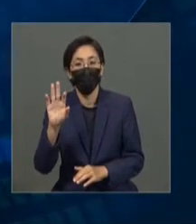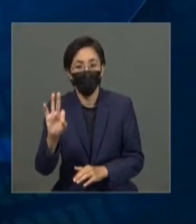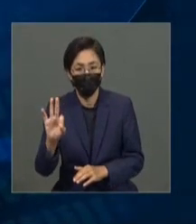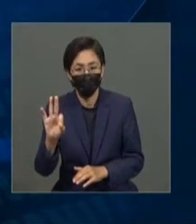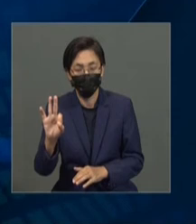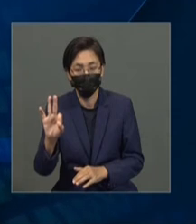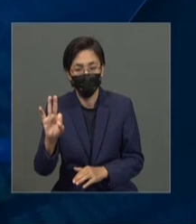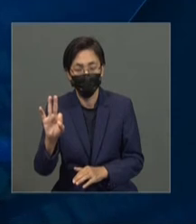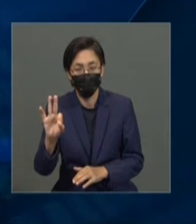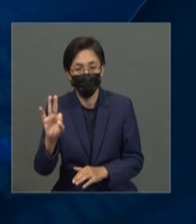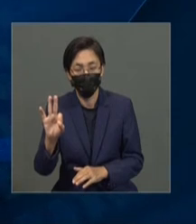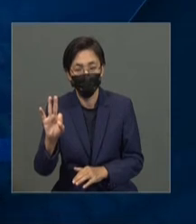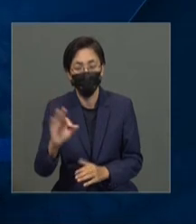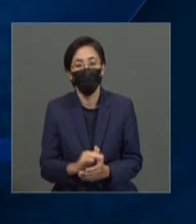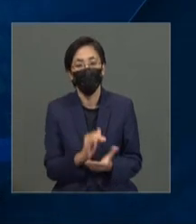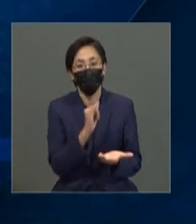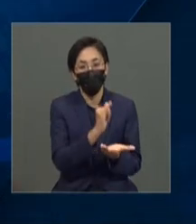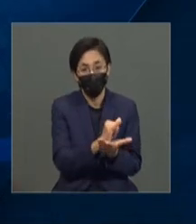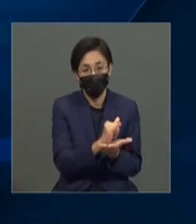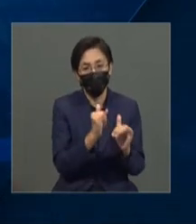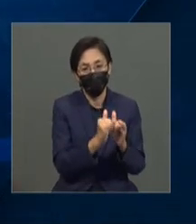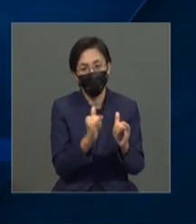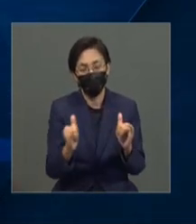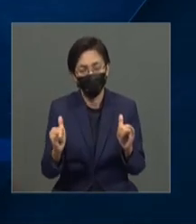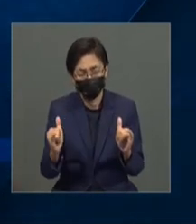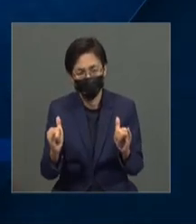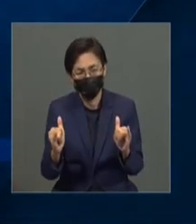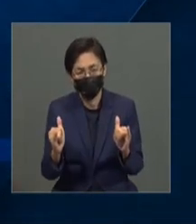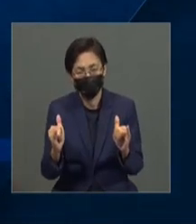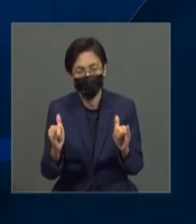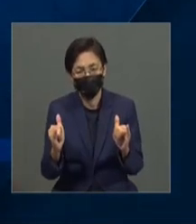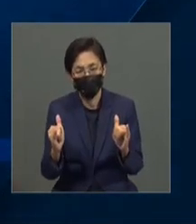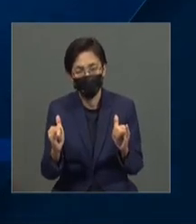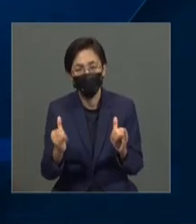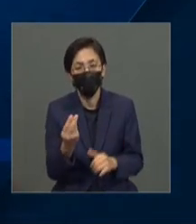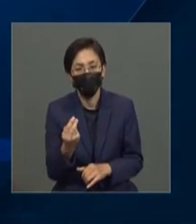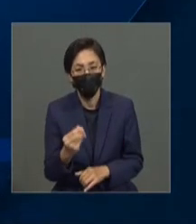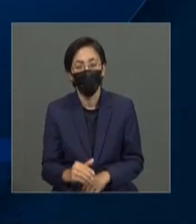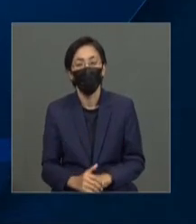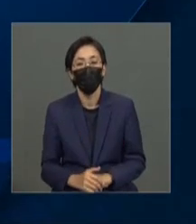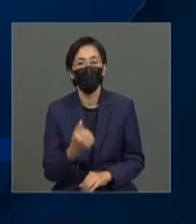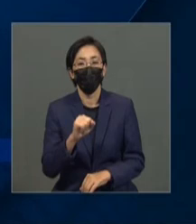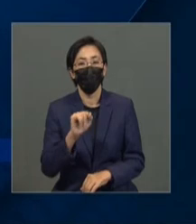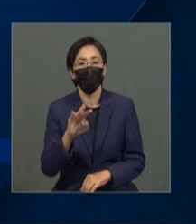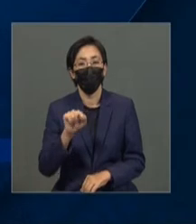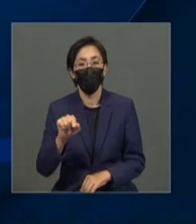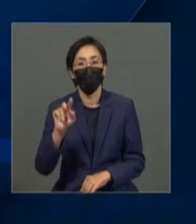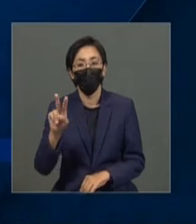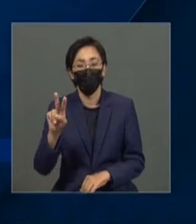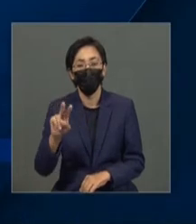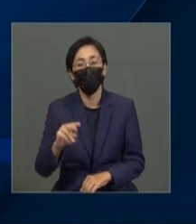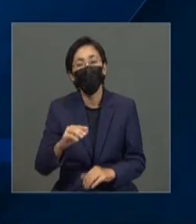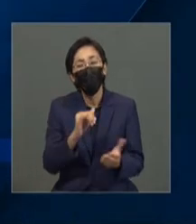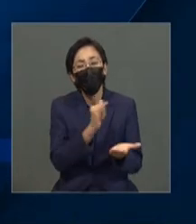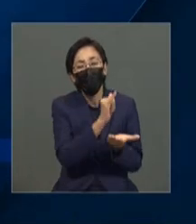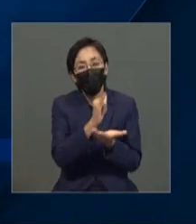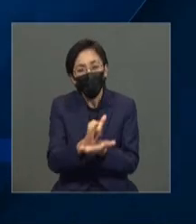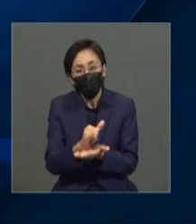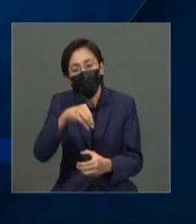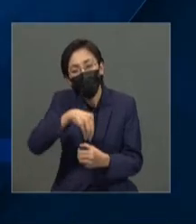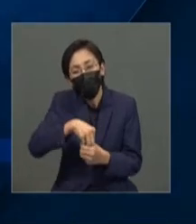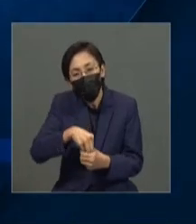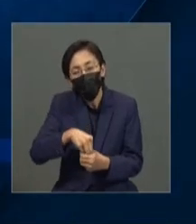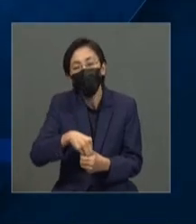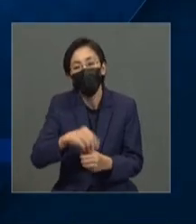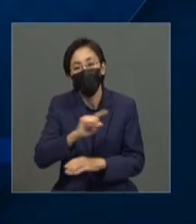ายอัตราครองเตียงหรือเราเรียกว่า length of stay นี่นะคะอยู่ที่ 14.2 วันคือพอป่วยต้องเข้ารับการรักษ